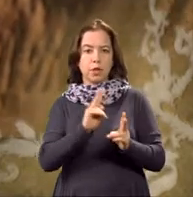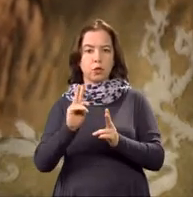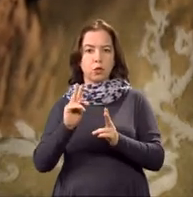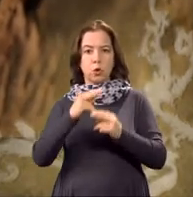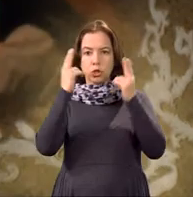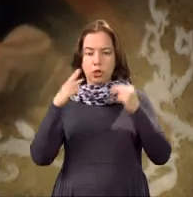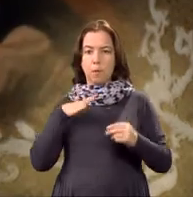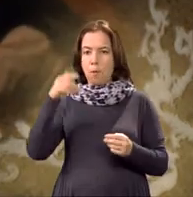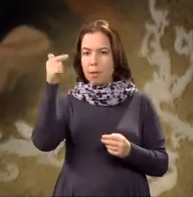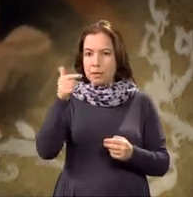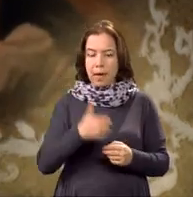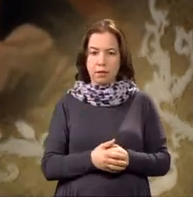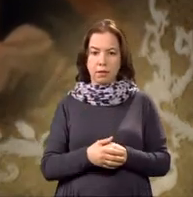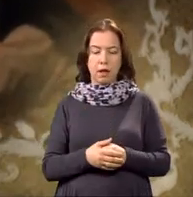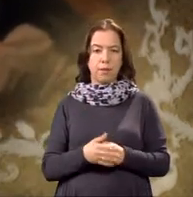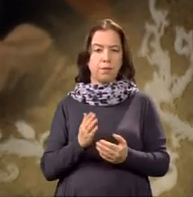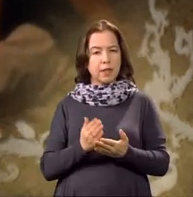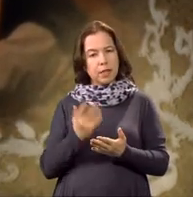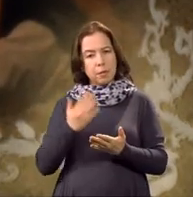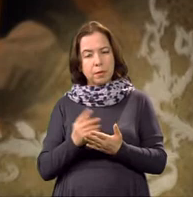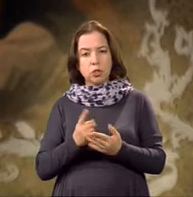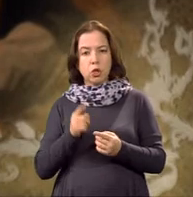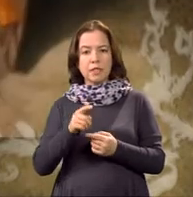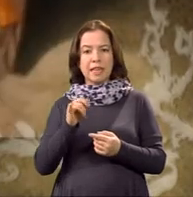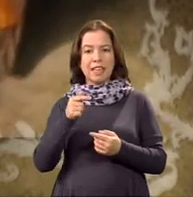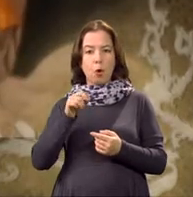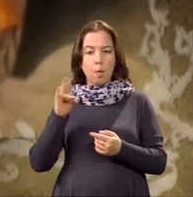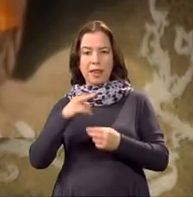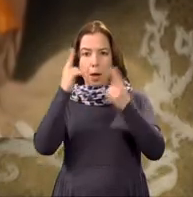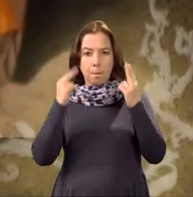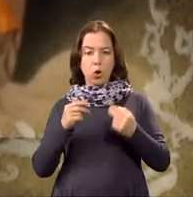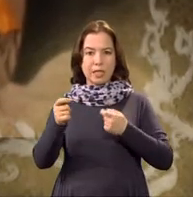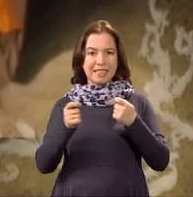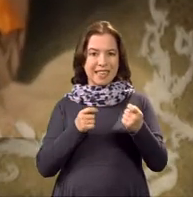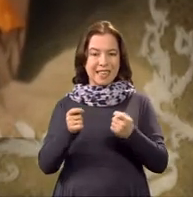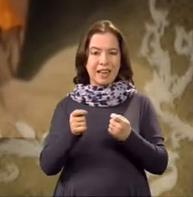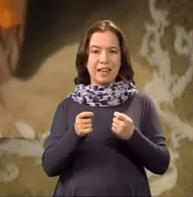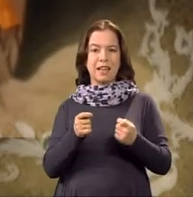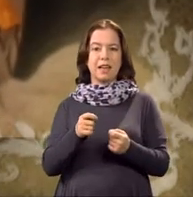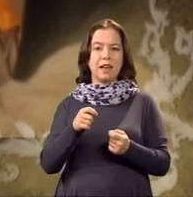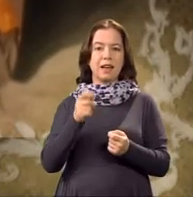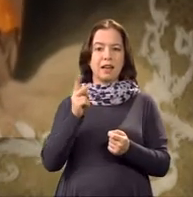письменний. Є припущення, що це ігумен монастиря Климент.